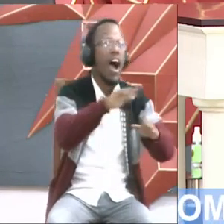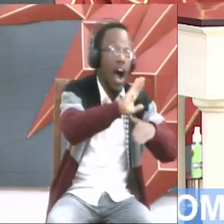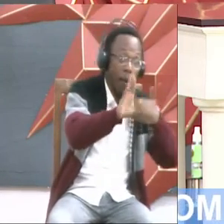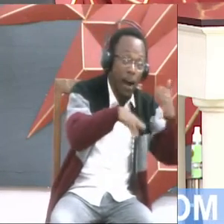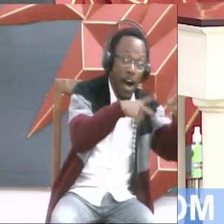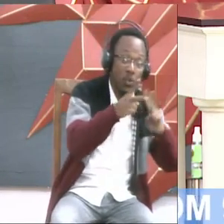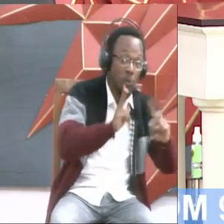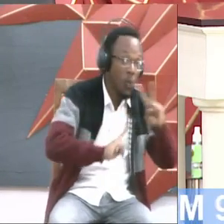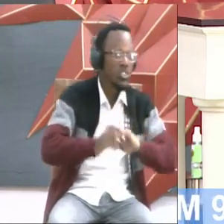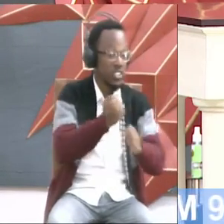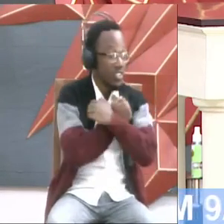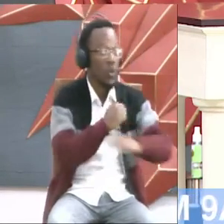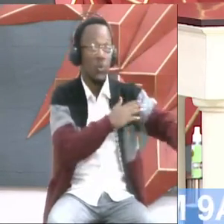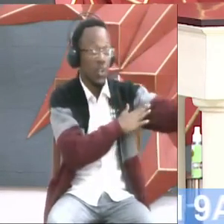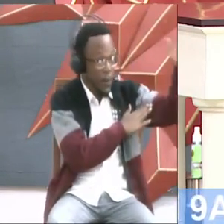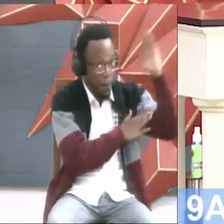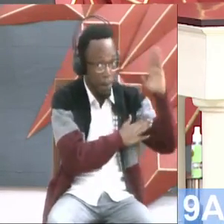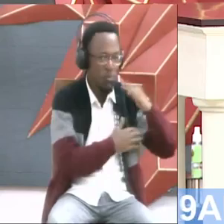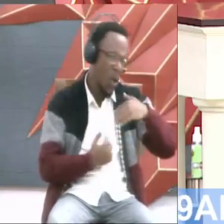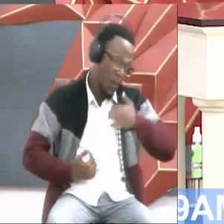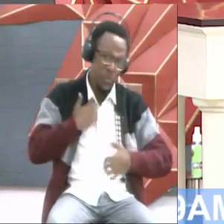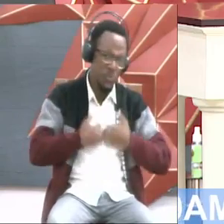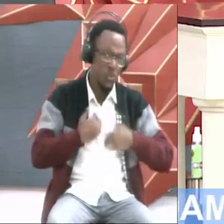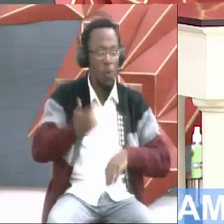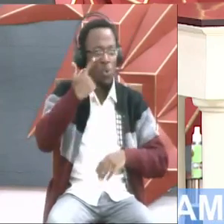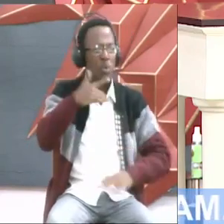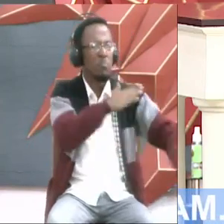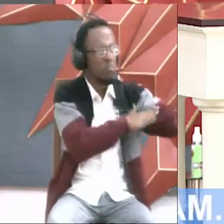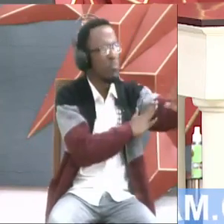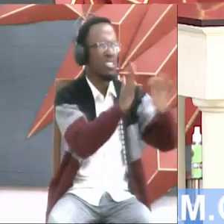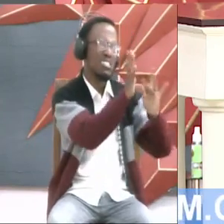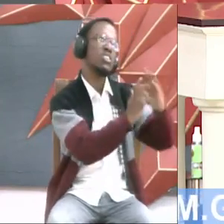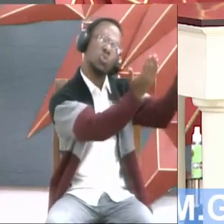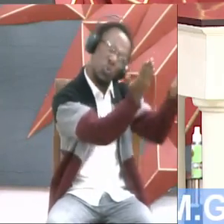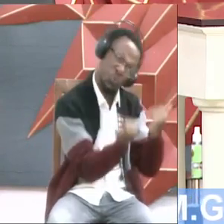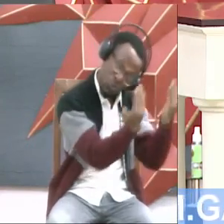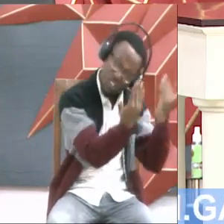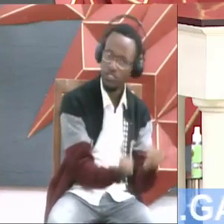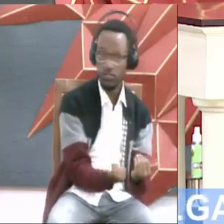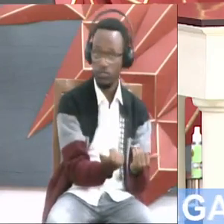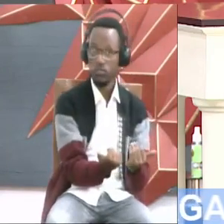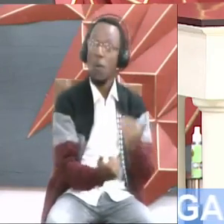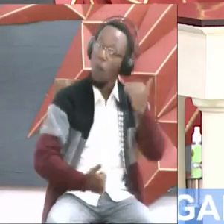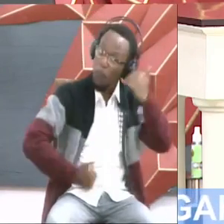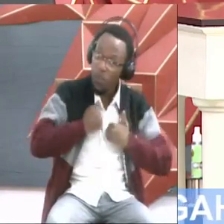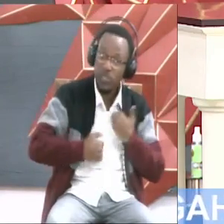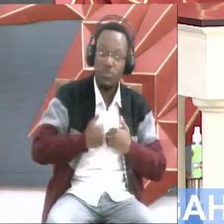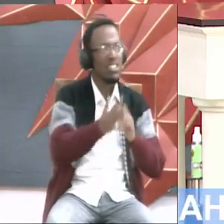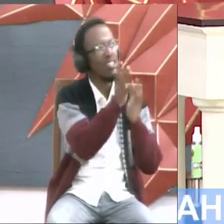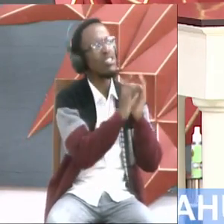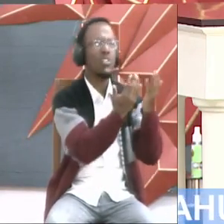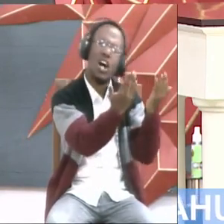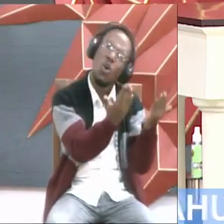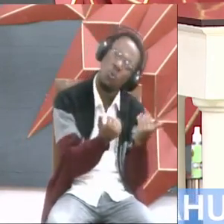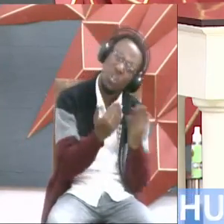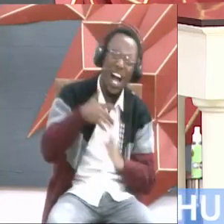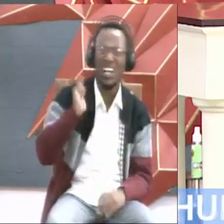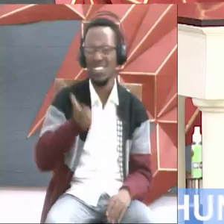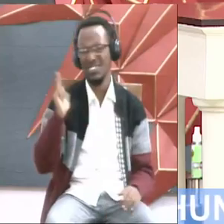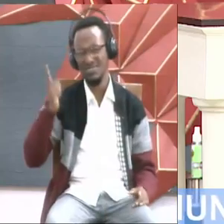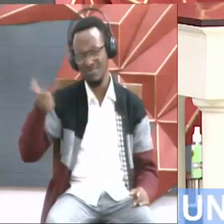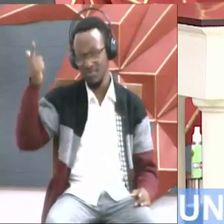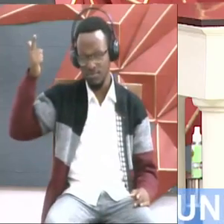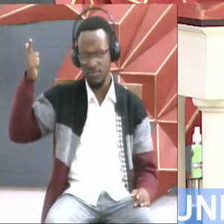bamukunda, bifuza ko yoza kubatora, bamushaka ko yoza vuba.